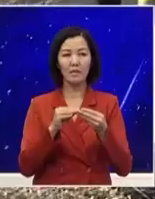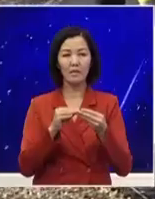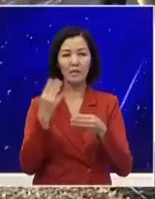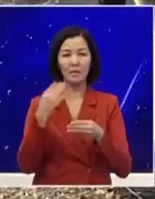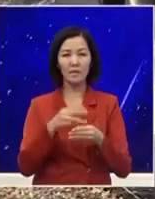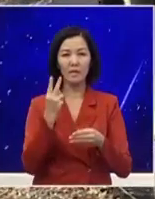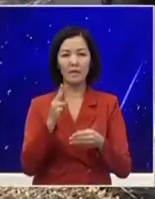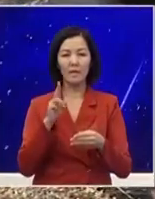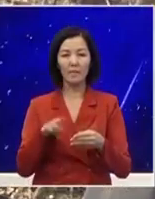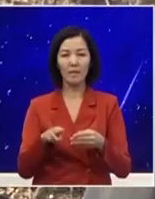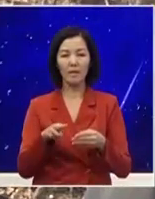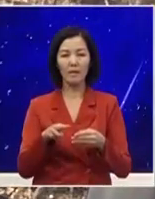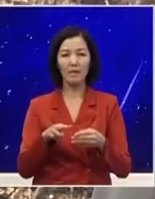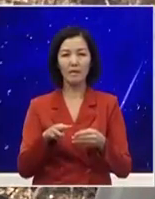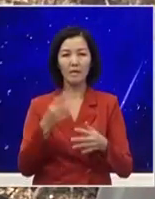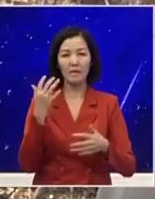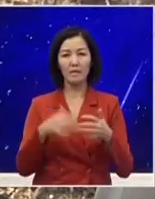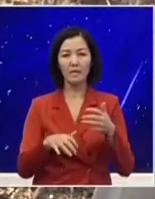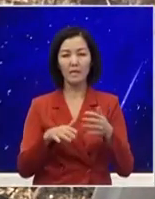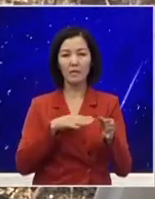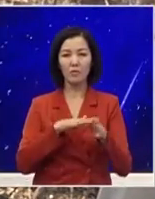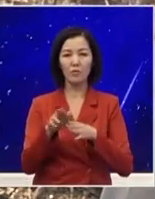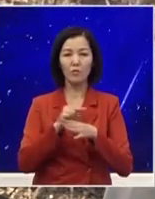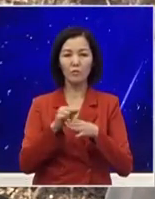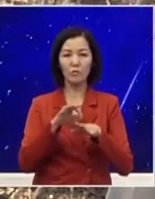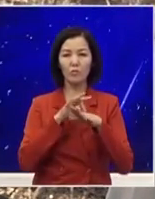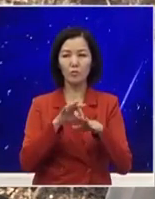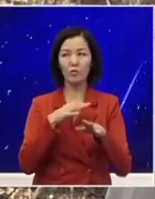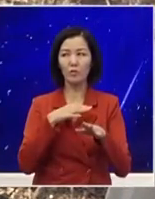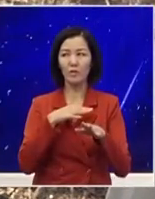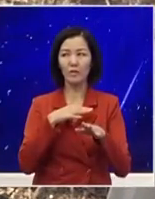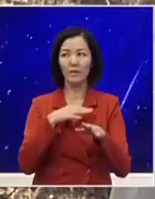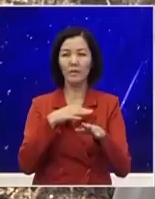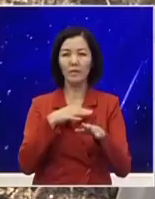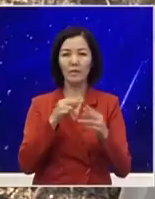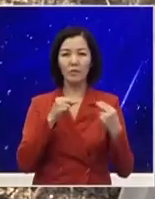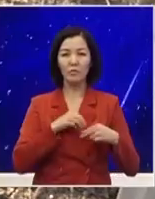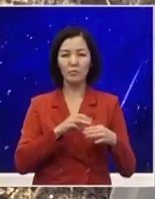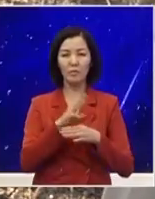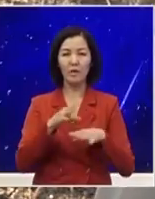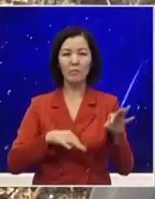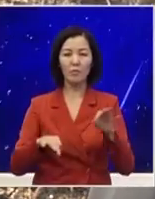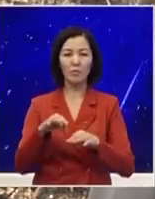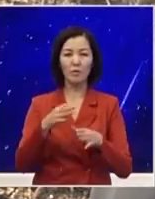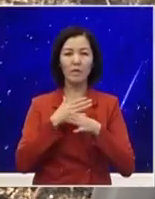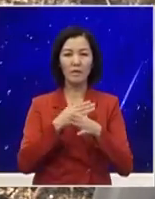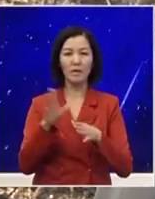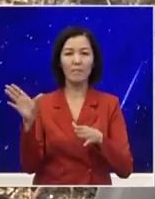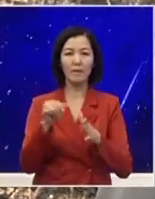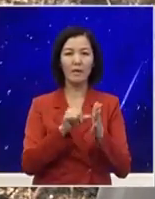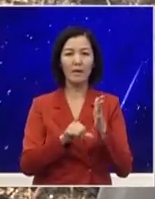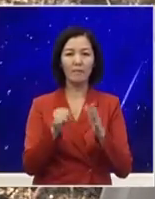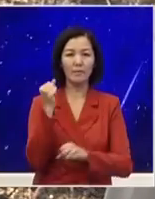40 километр шақырым орташа және ағымды жөндеуден жүргізілді. Жұмыспен қамту орталығы арқылы барлық 60